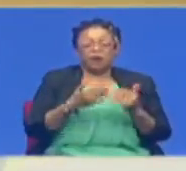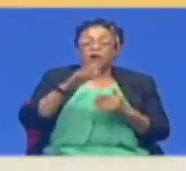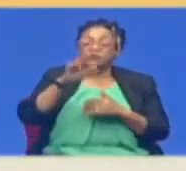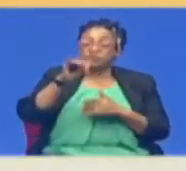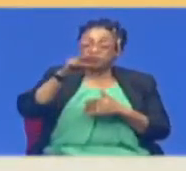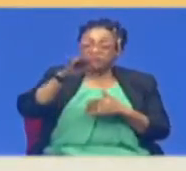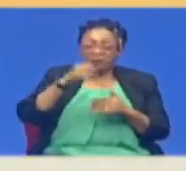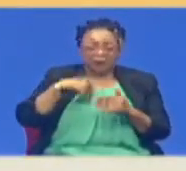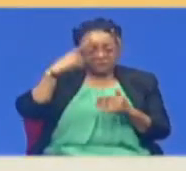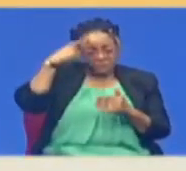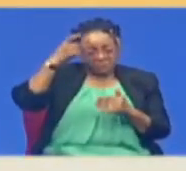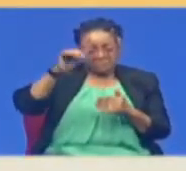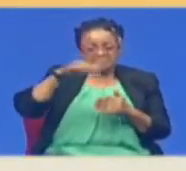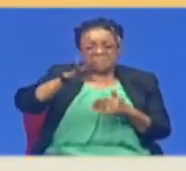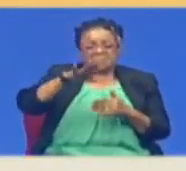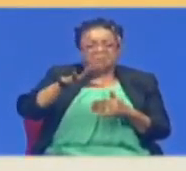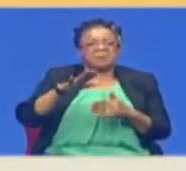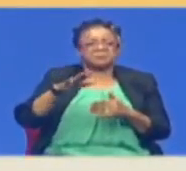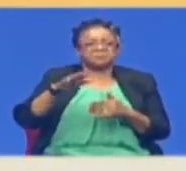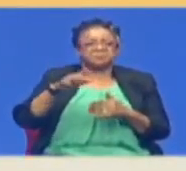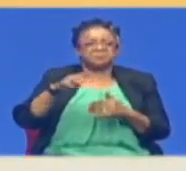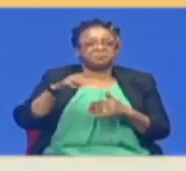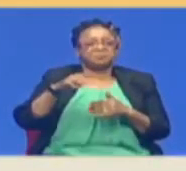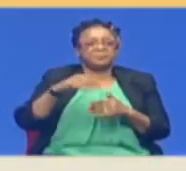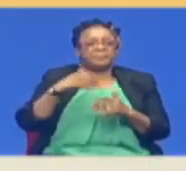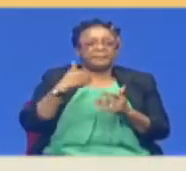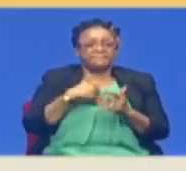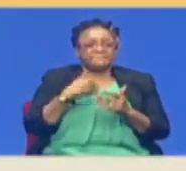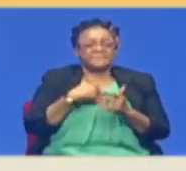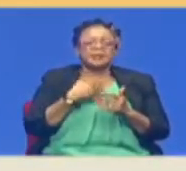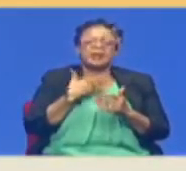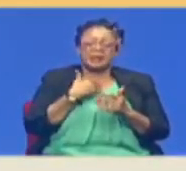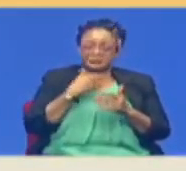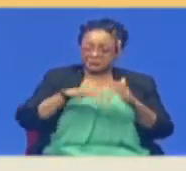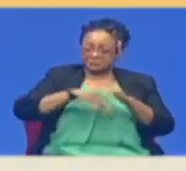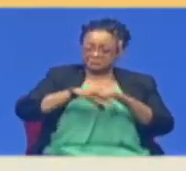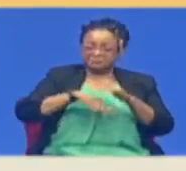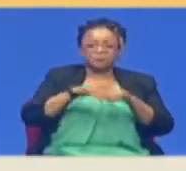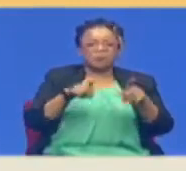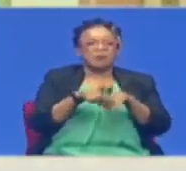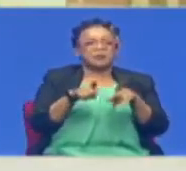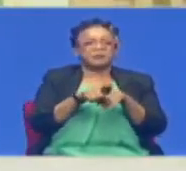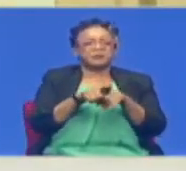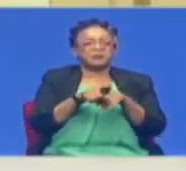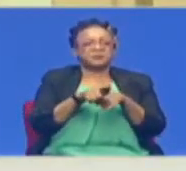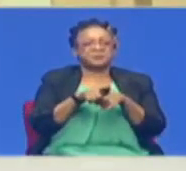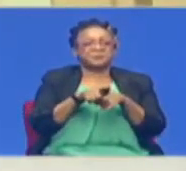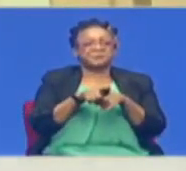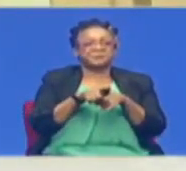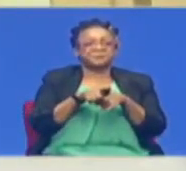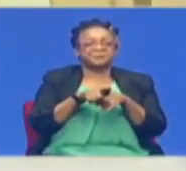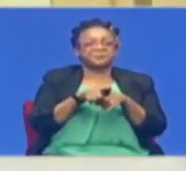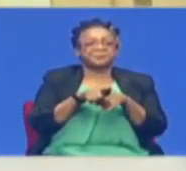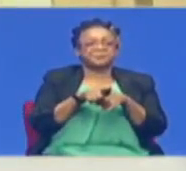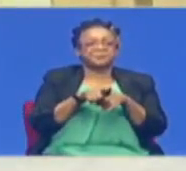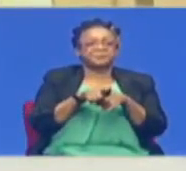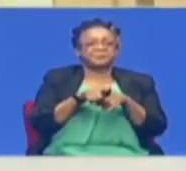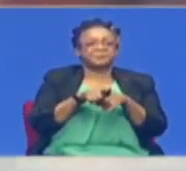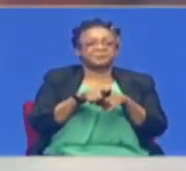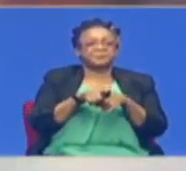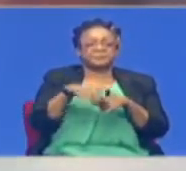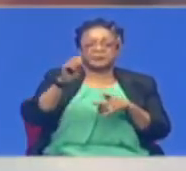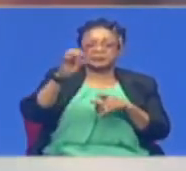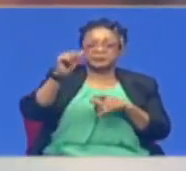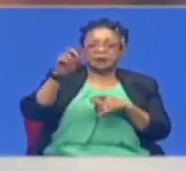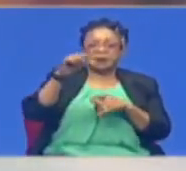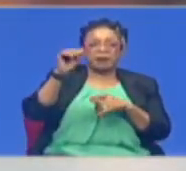dreams. Player wa PSG mwenye anaweza taka kucheza kama yeye. Anaitwa Idrissa Gana.